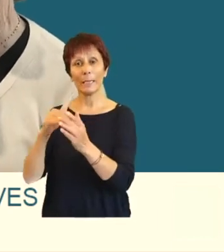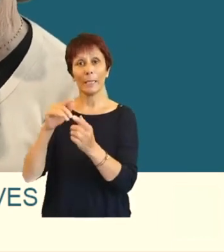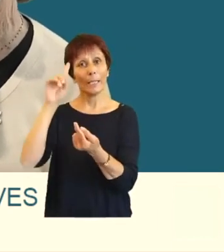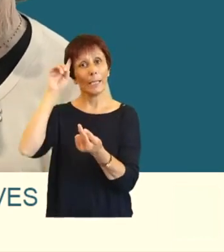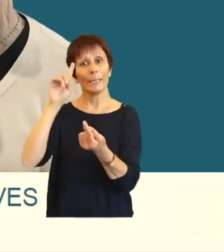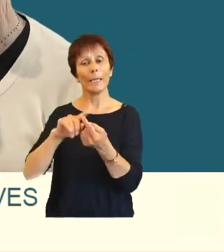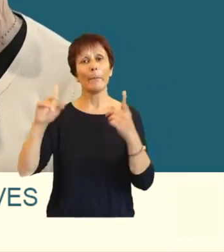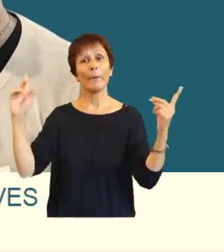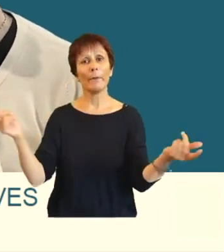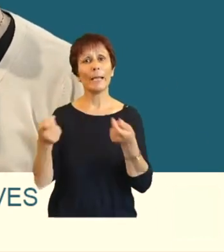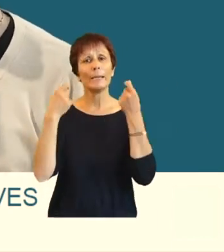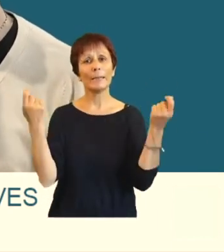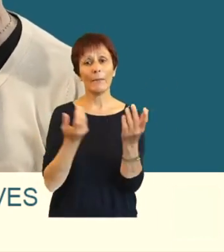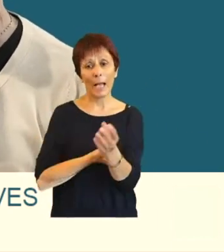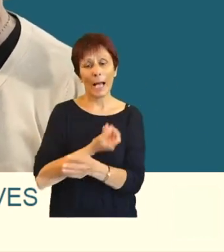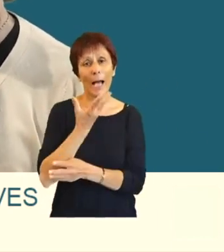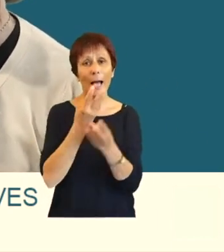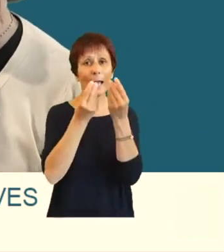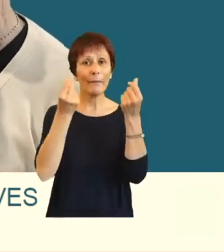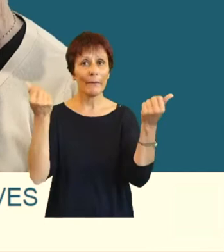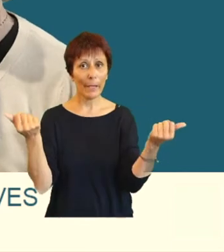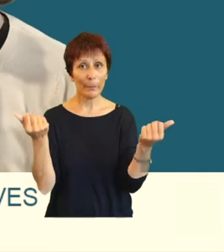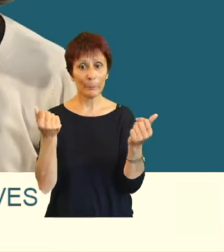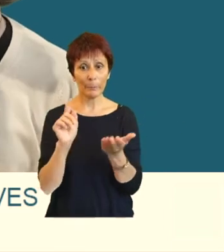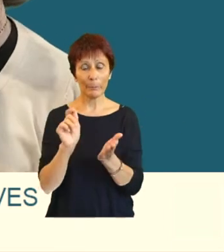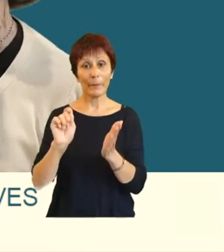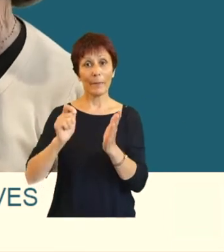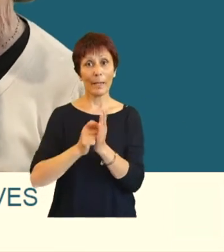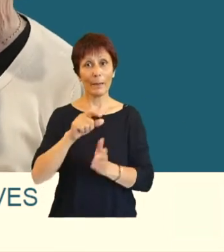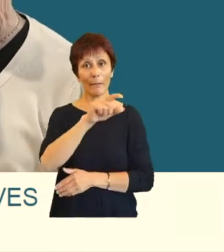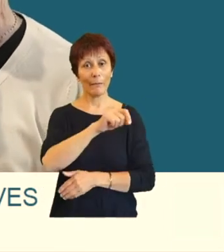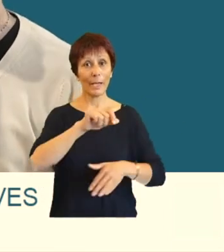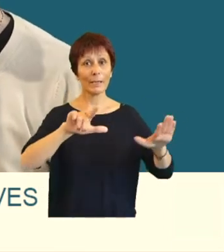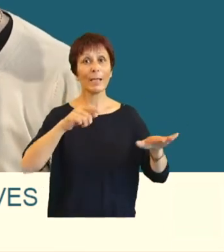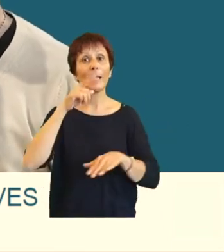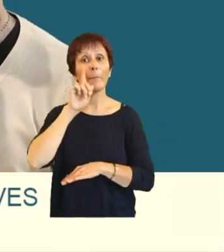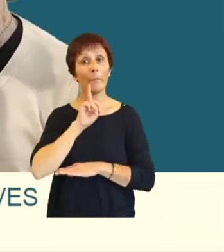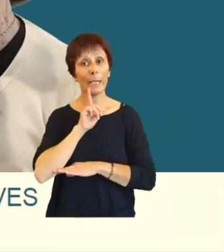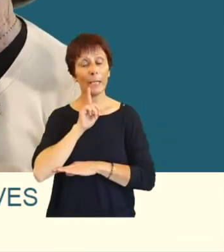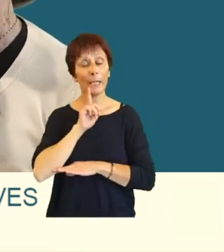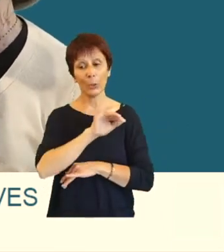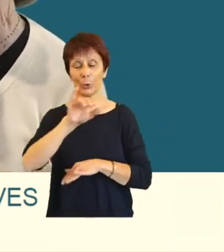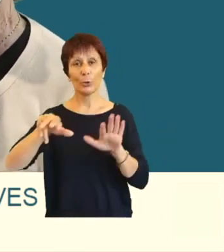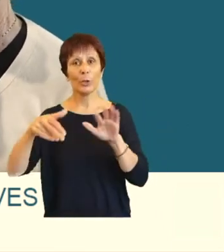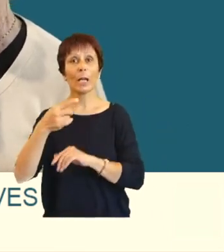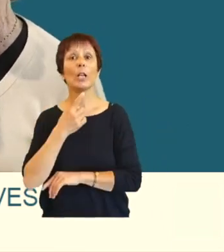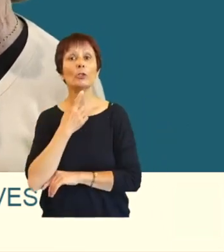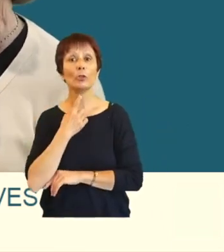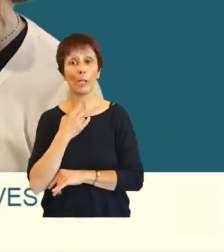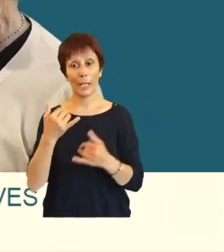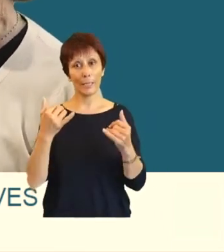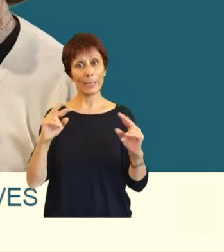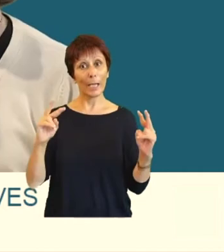l'événement des arts éphémères qui se dérouleront du 27 mai au 13 juin dans nos